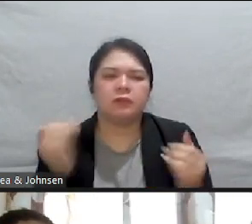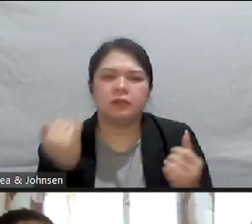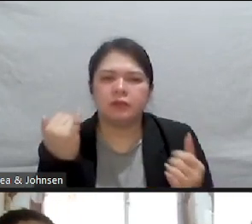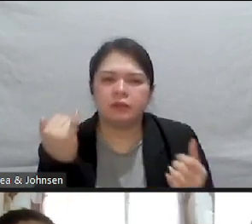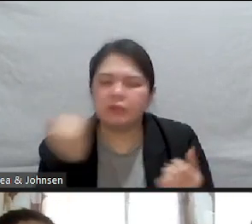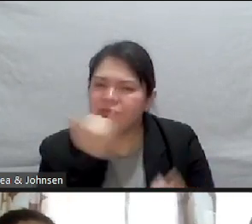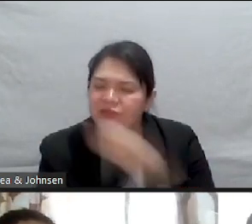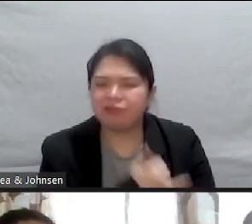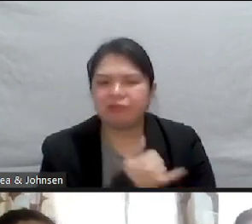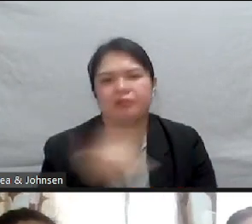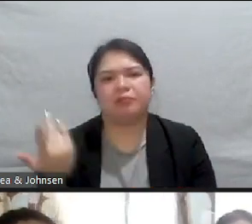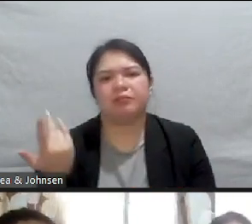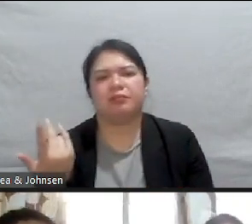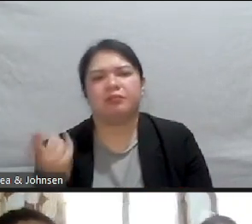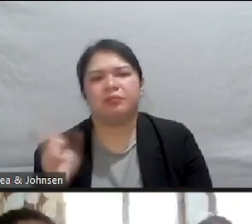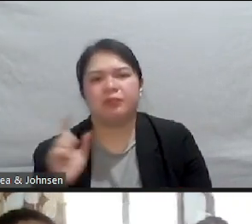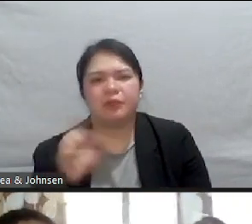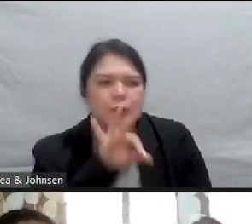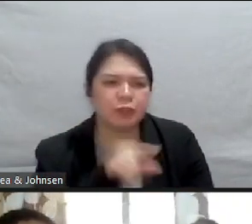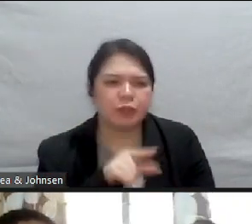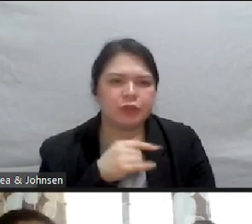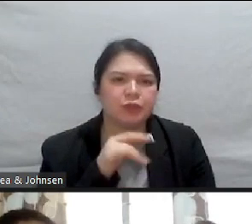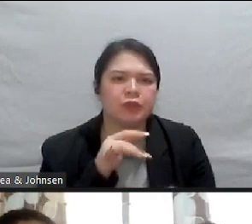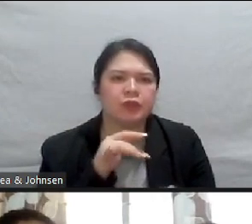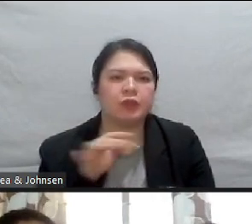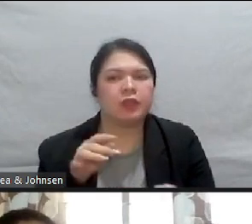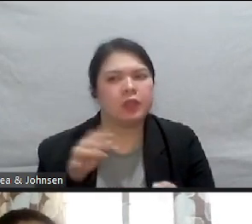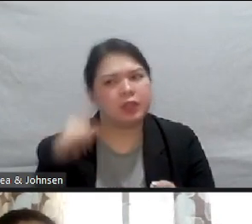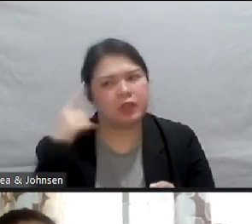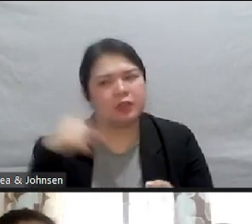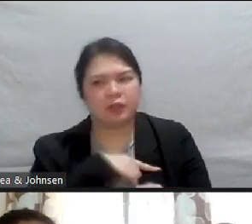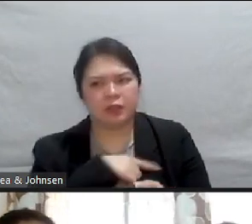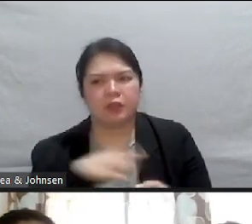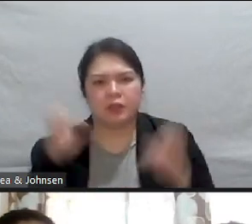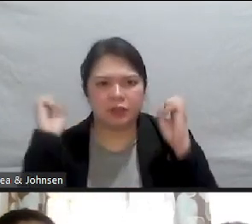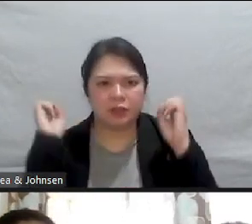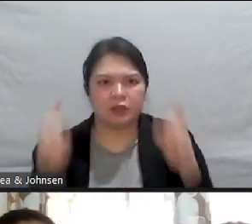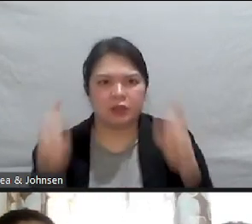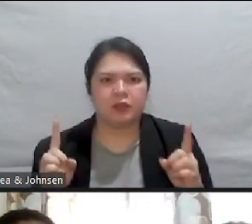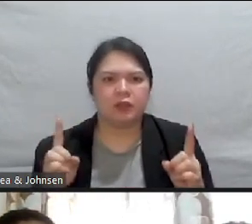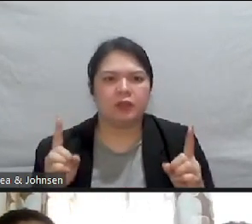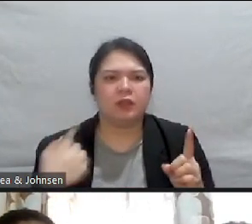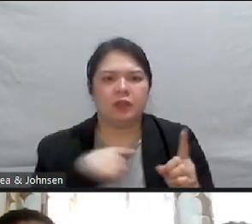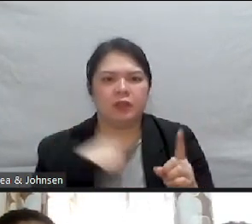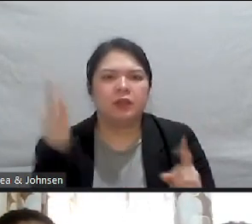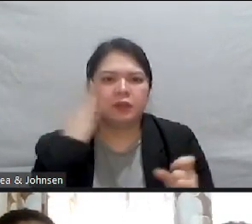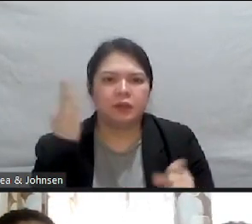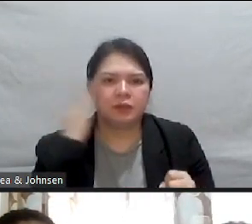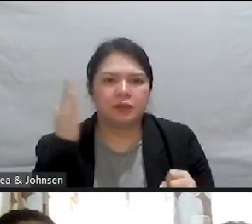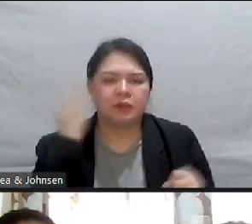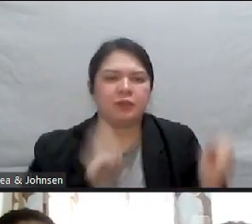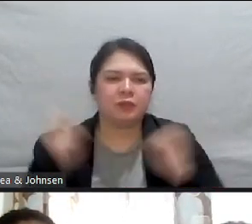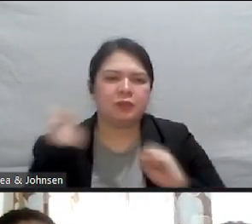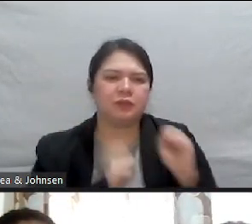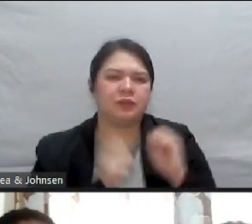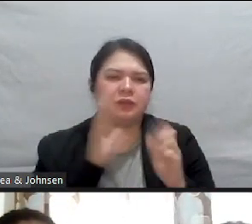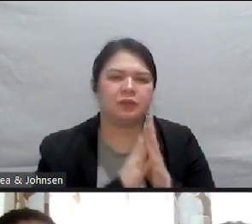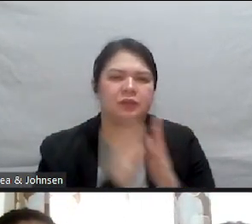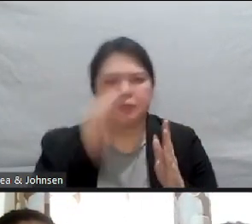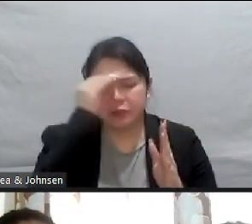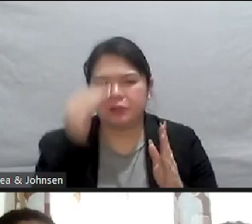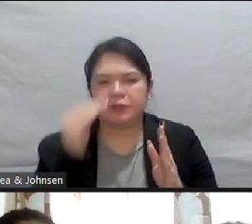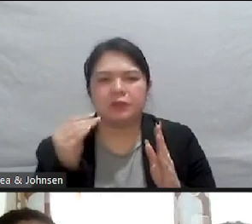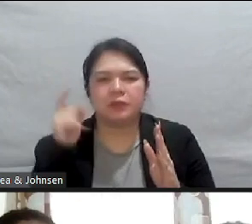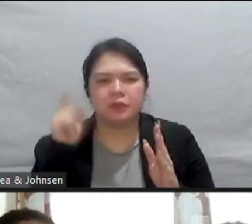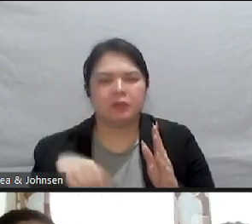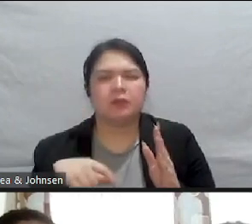ang kukunin mo. Eh kayo yung educator, tayo yung educator. Tayo nakakaalam ng science of learning, ano? So yes, dapat